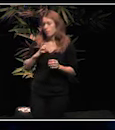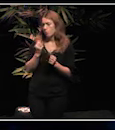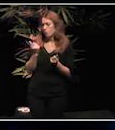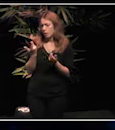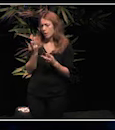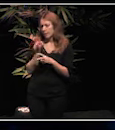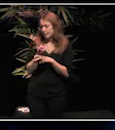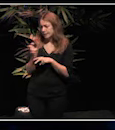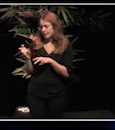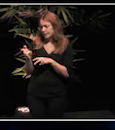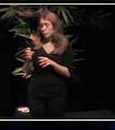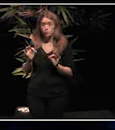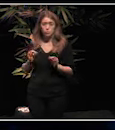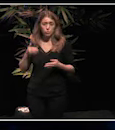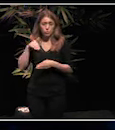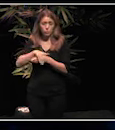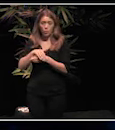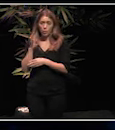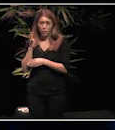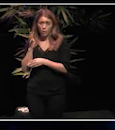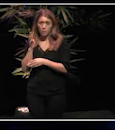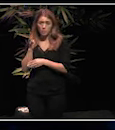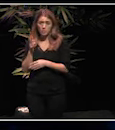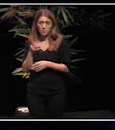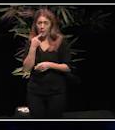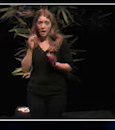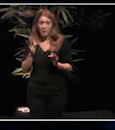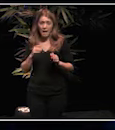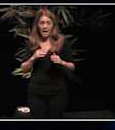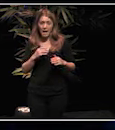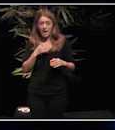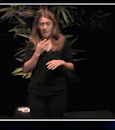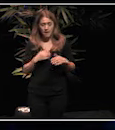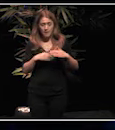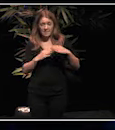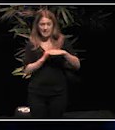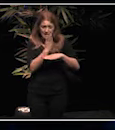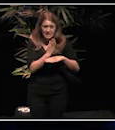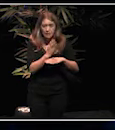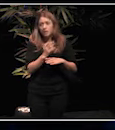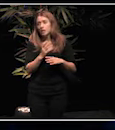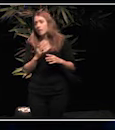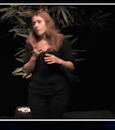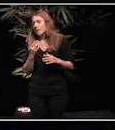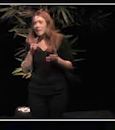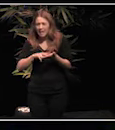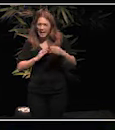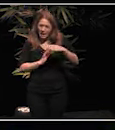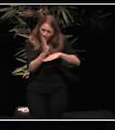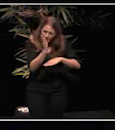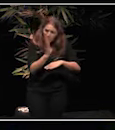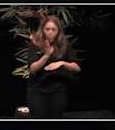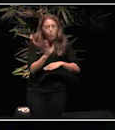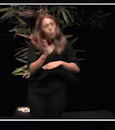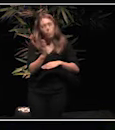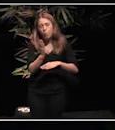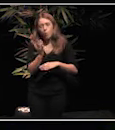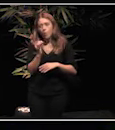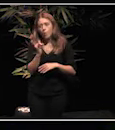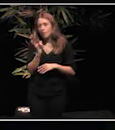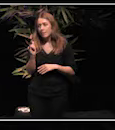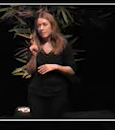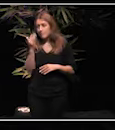est là sur une conférence où on va parler de flirter avec ses limites, d'essayer de dépasser ses limites. Moi, je pense qu'on les dépasse jamais parce que, en tout cas, si on est en vie, c'est